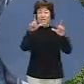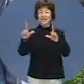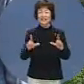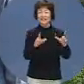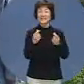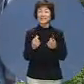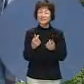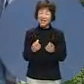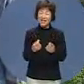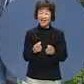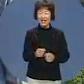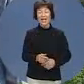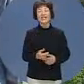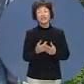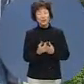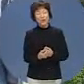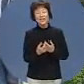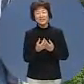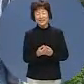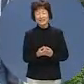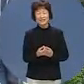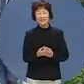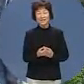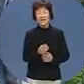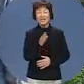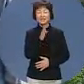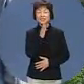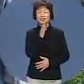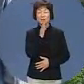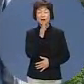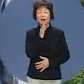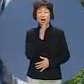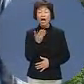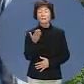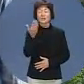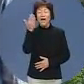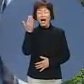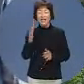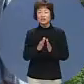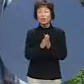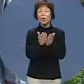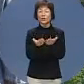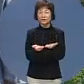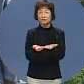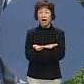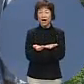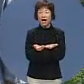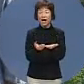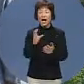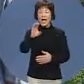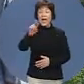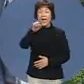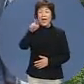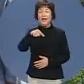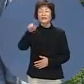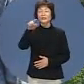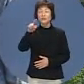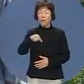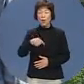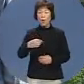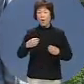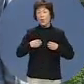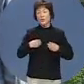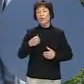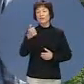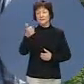実はね、古い古い文献にはね、縁の行者さんが生駒へやってきたというようなお話は一つも出